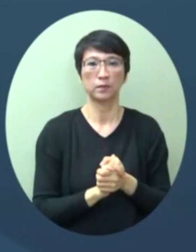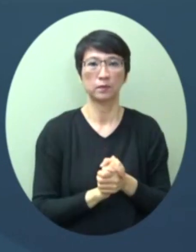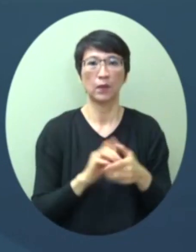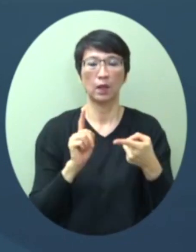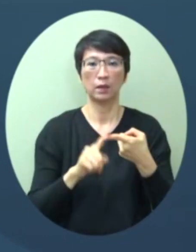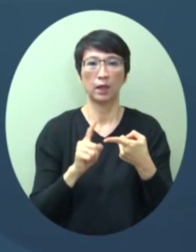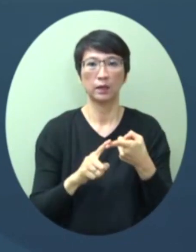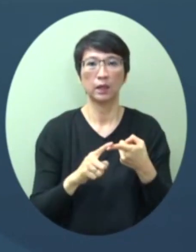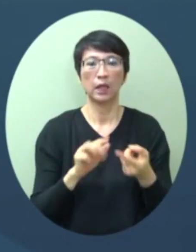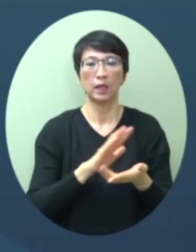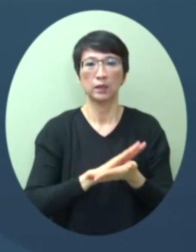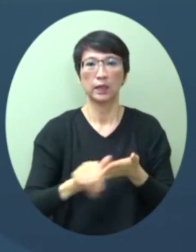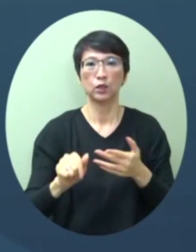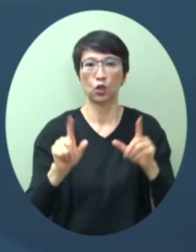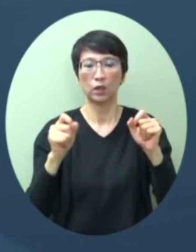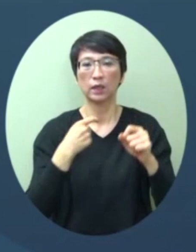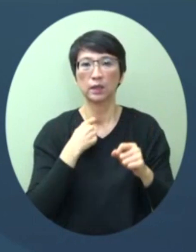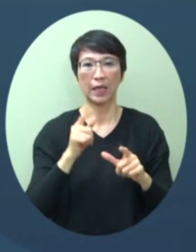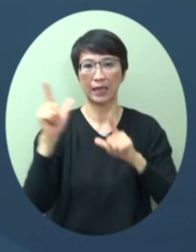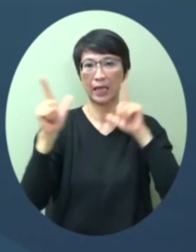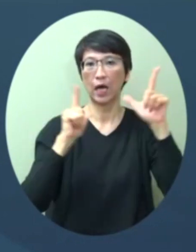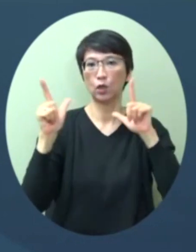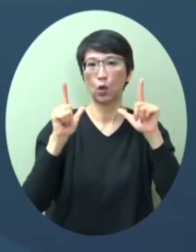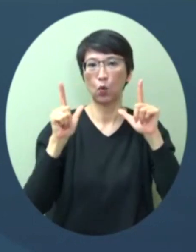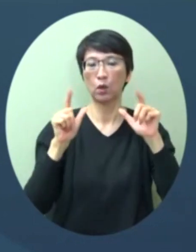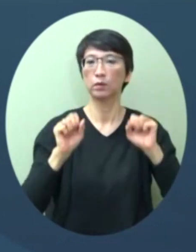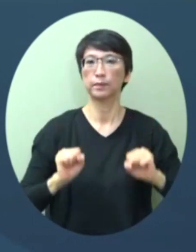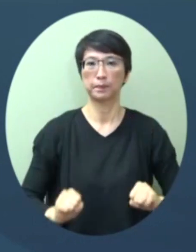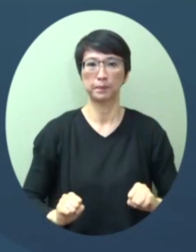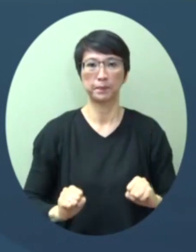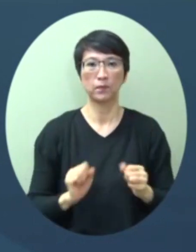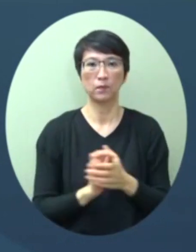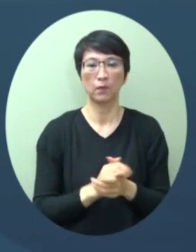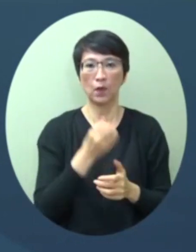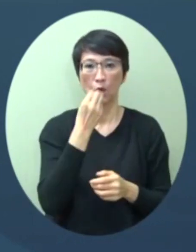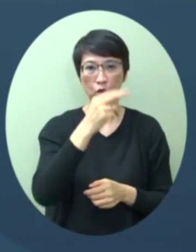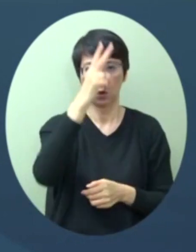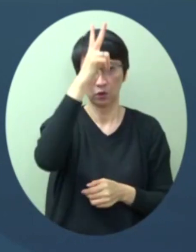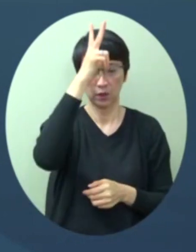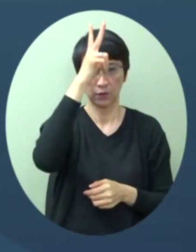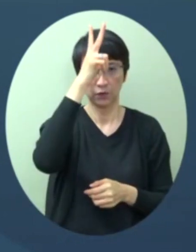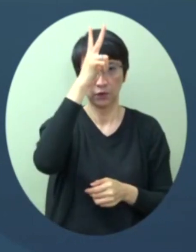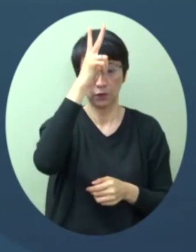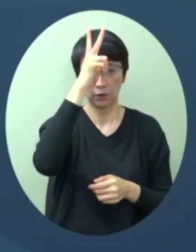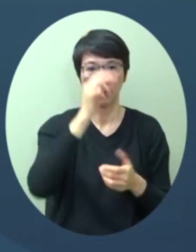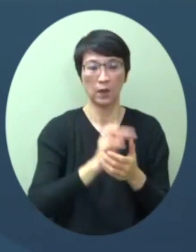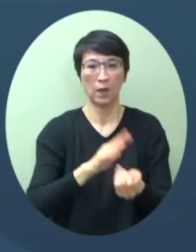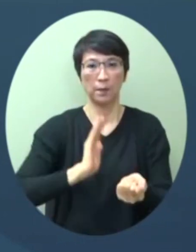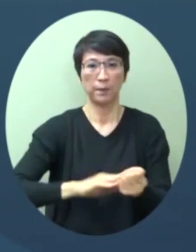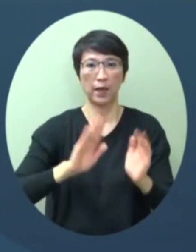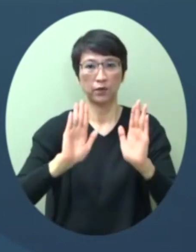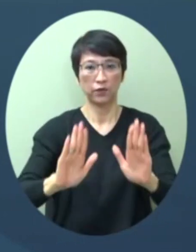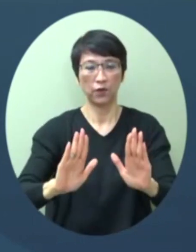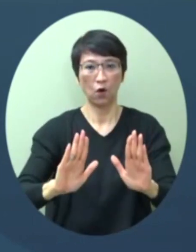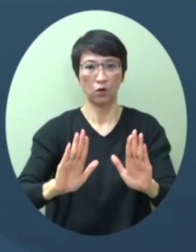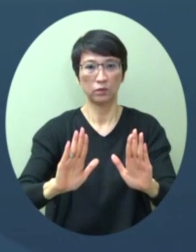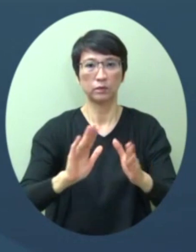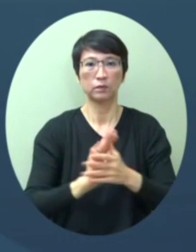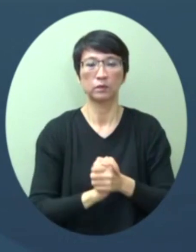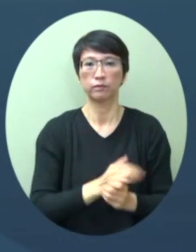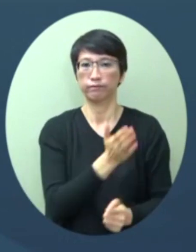第一需要澄清的是我们的态度和立场特区政府是负有抗疫的主体